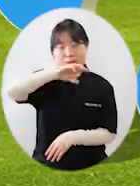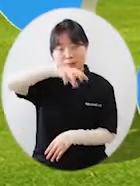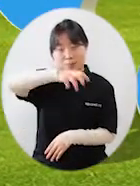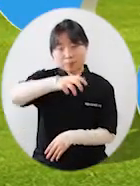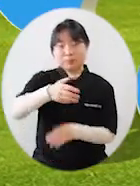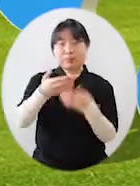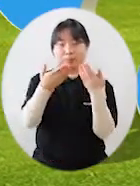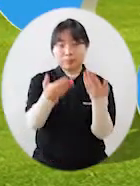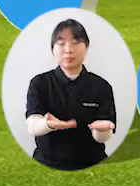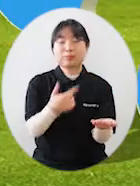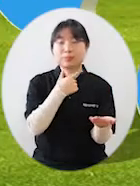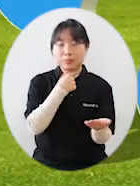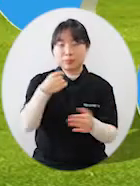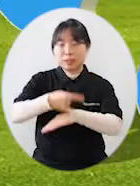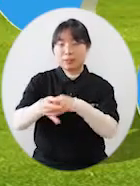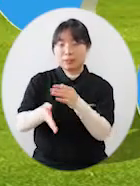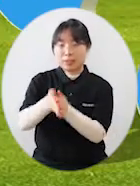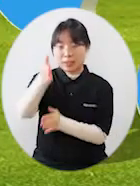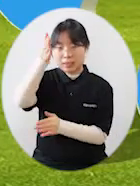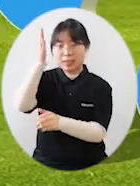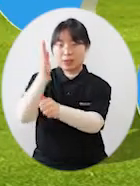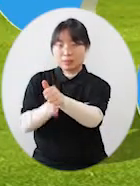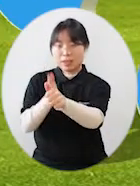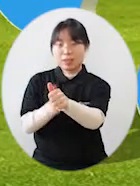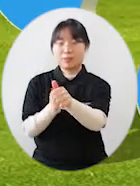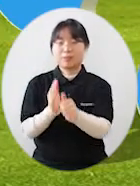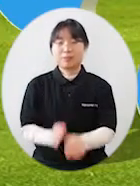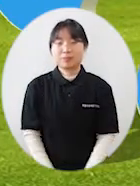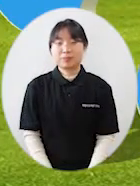수돗물을 공급받을 수 있도록 많은 노력을 기울여